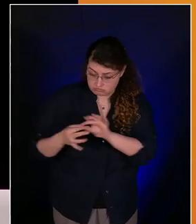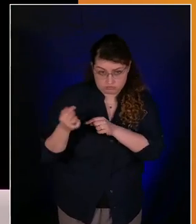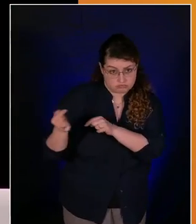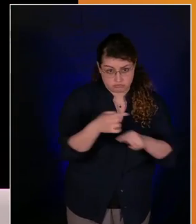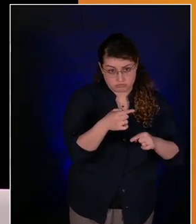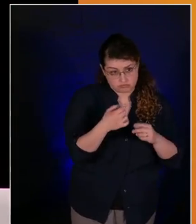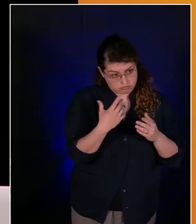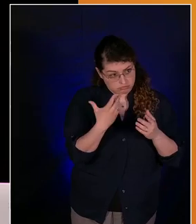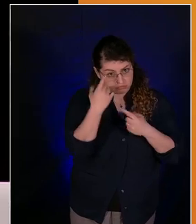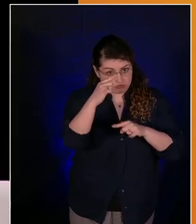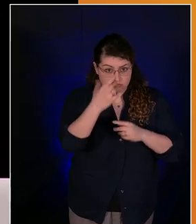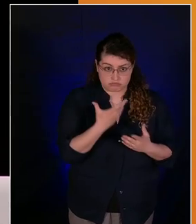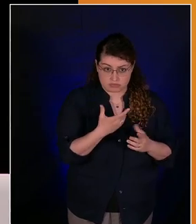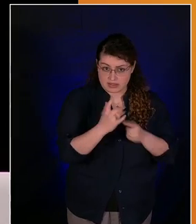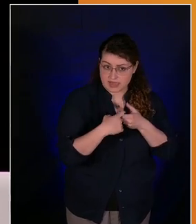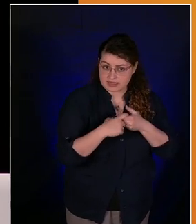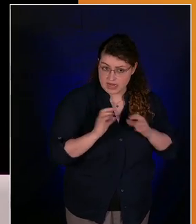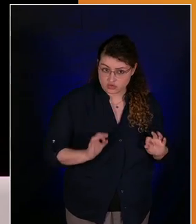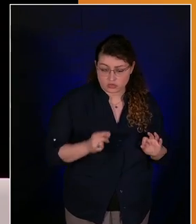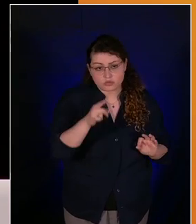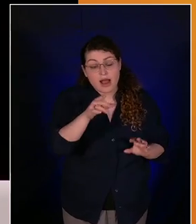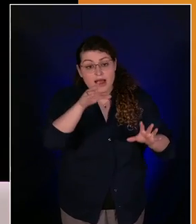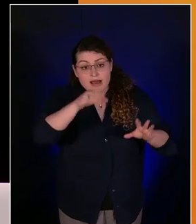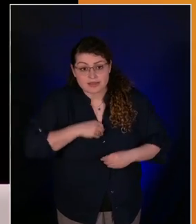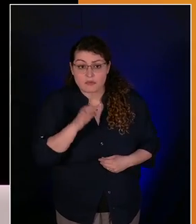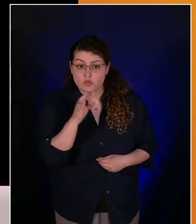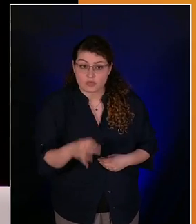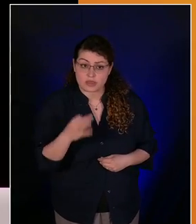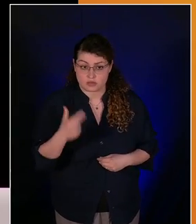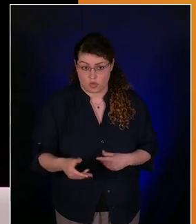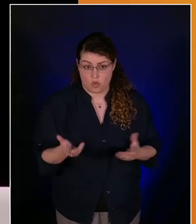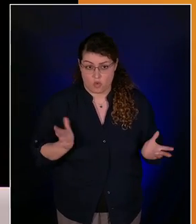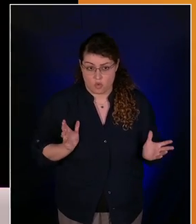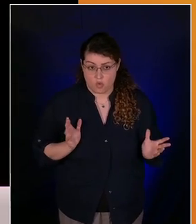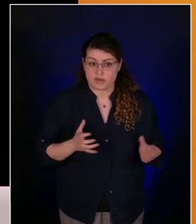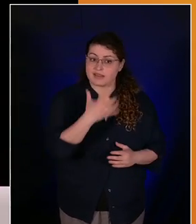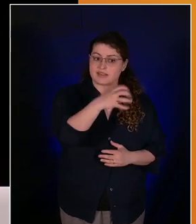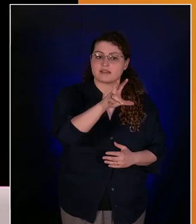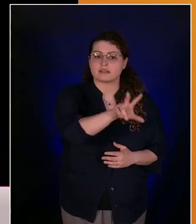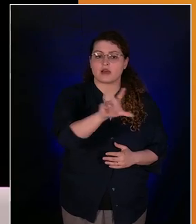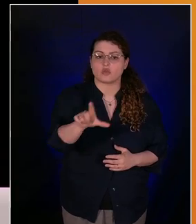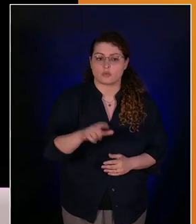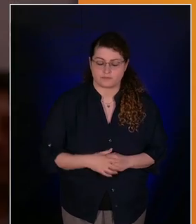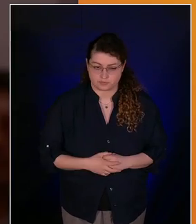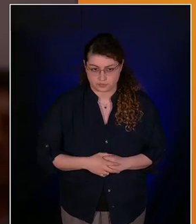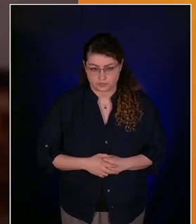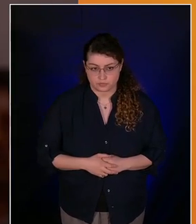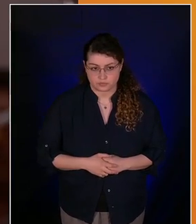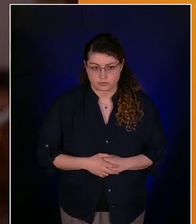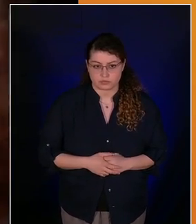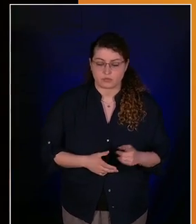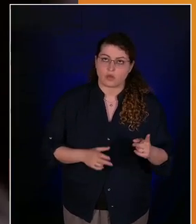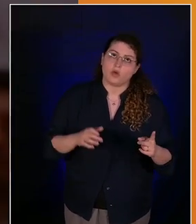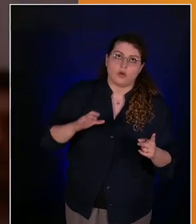syndic on est d'accord est-ce que ça te convient de le laisser comme ça c'est le 532 allez